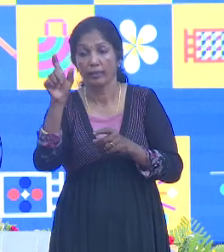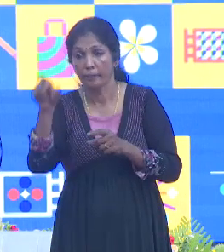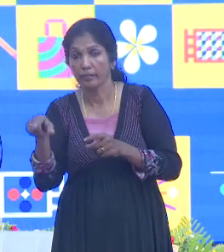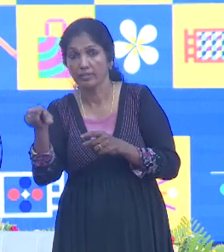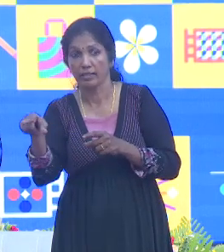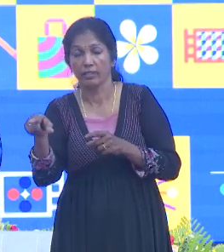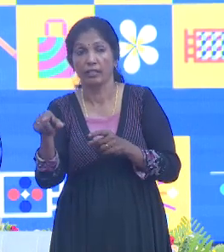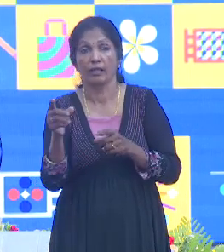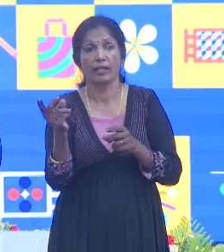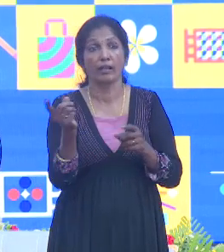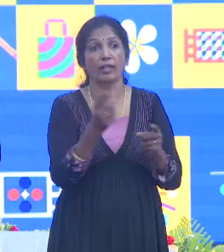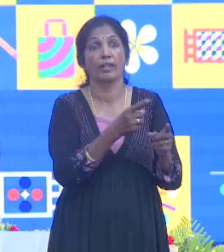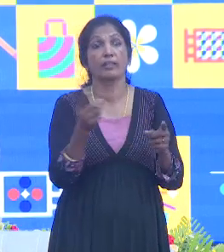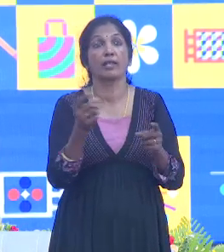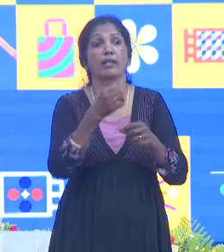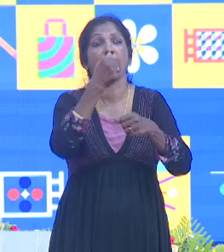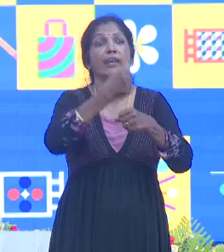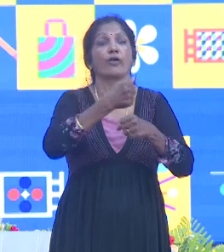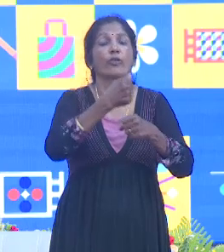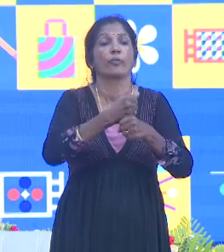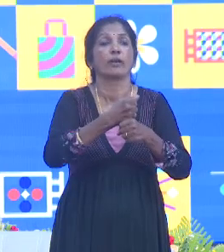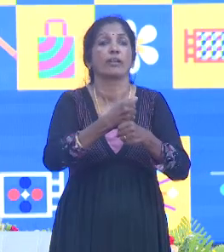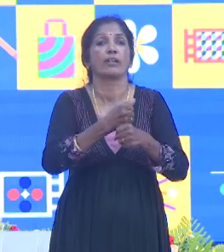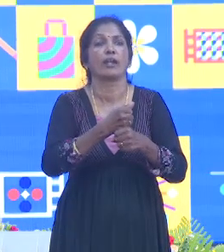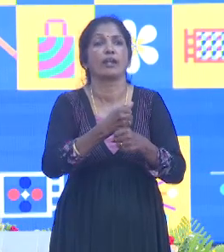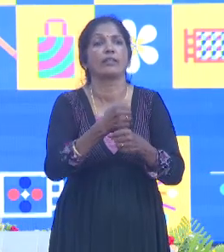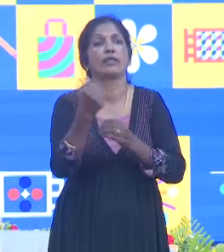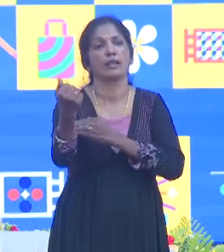ഇറ്റ് ഷാൽ ബി വെസ്റ്റഡ് ഇൻ ദി ഗവൺമെൻറ്, അത് ഗവൺമെൻറ്റിൽ വെസ്റ്റ് ചെയ്യും.